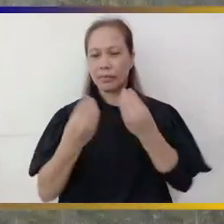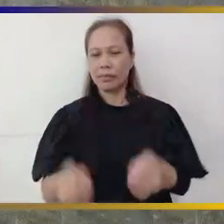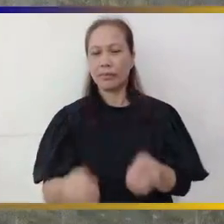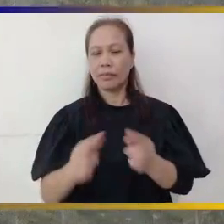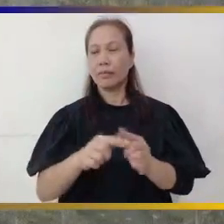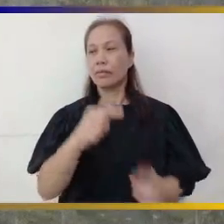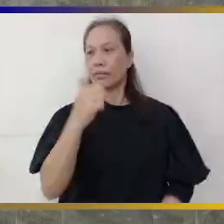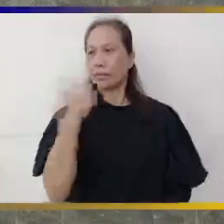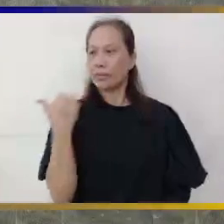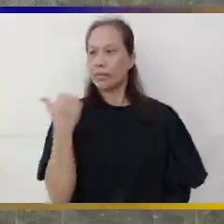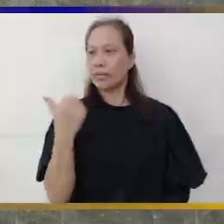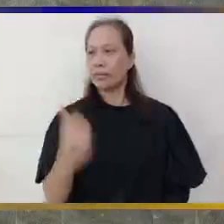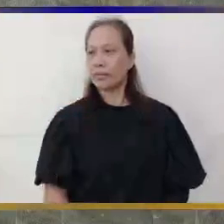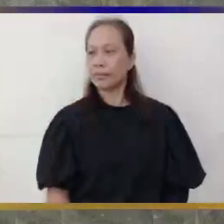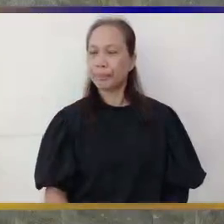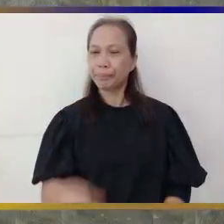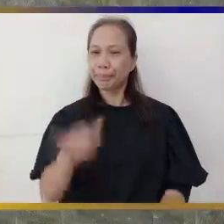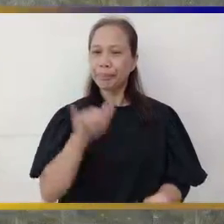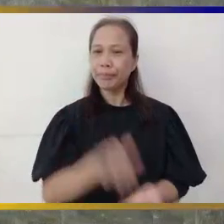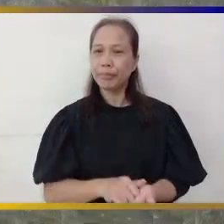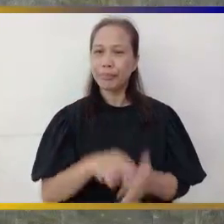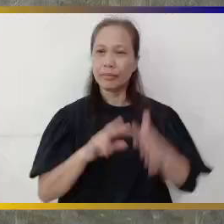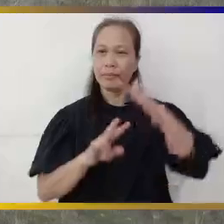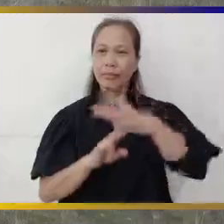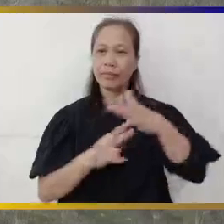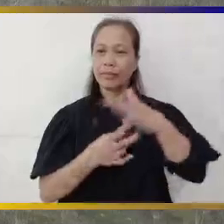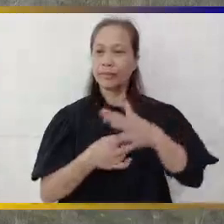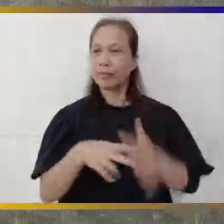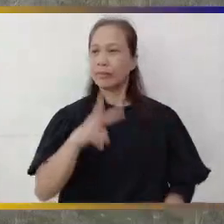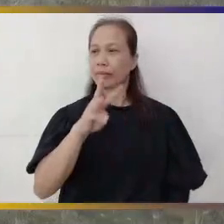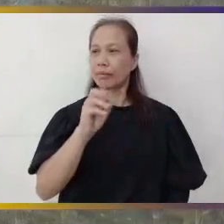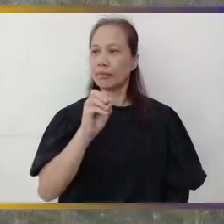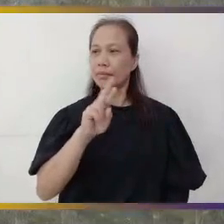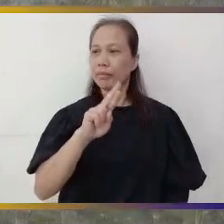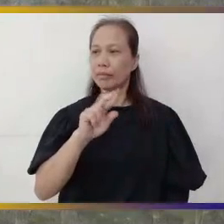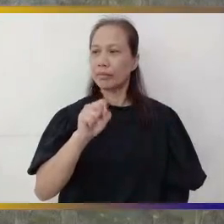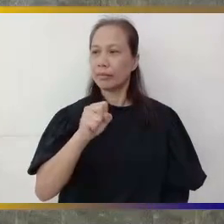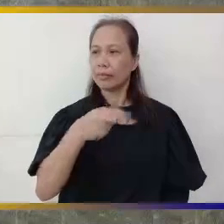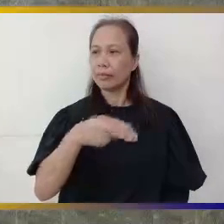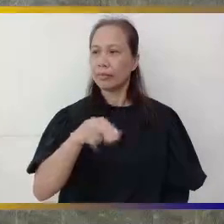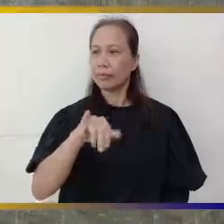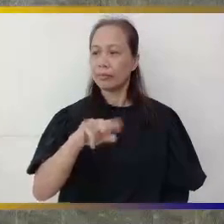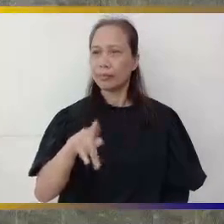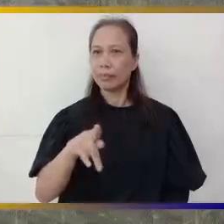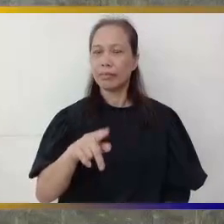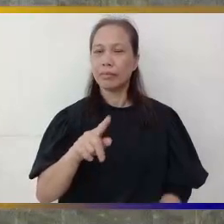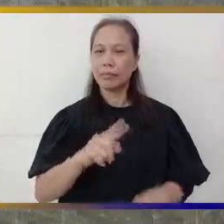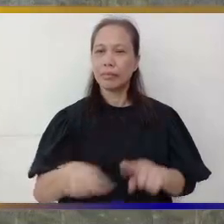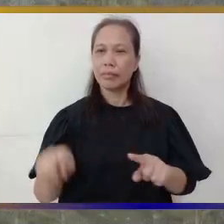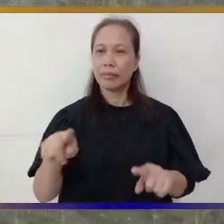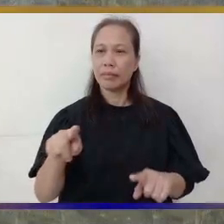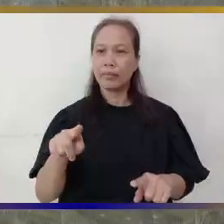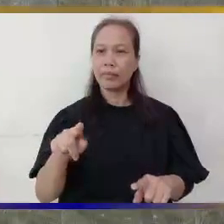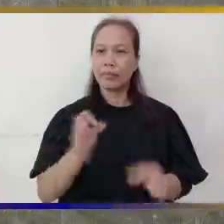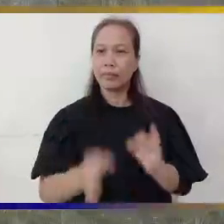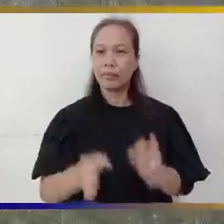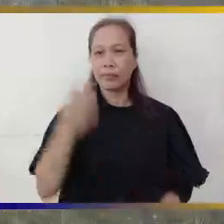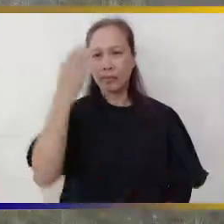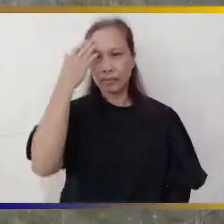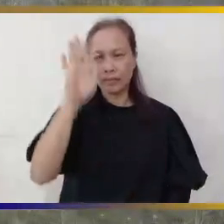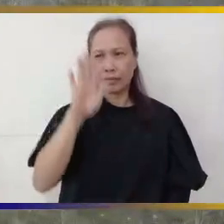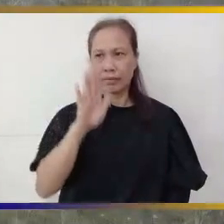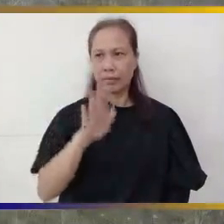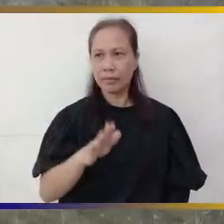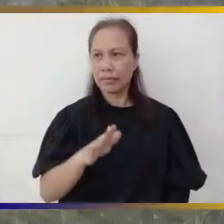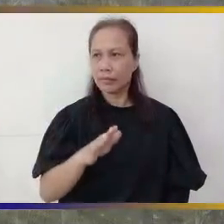yan po ang ibig sabihin na Worship Okay pero p hindi mo kilala kapagka ang Diyos ay kilala mo na